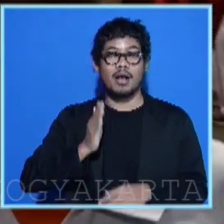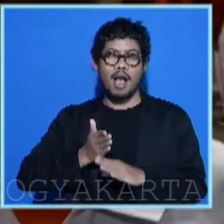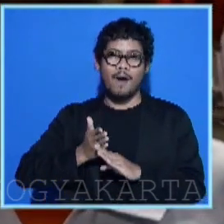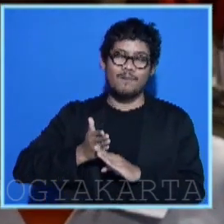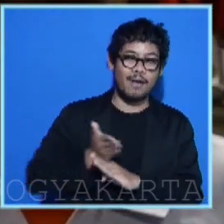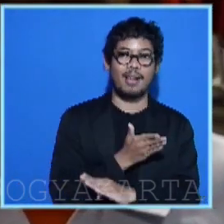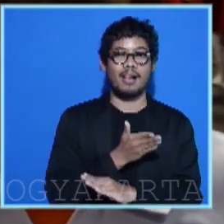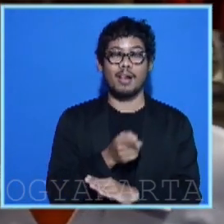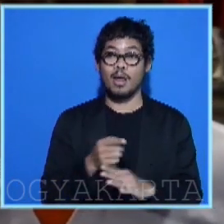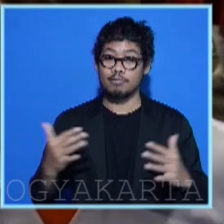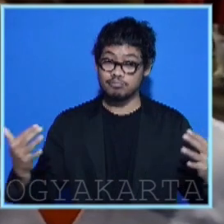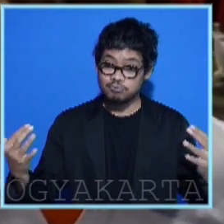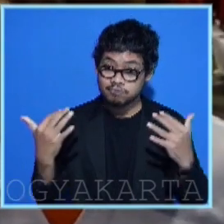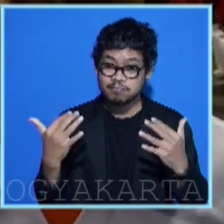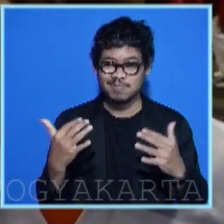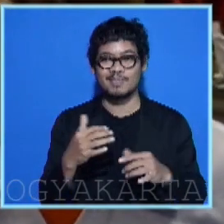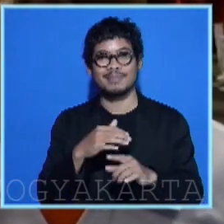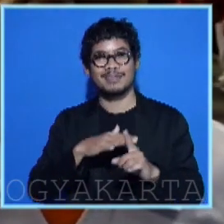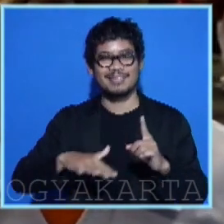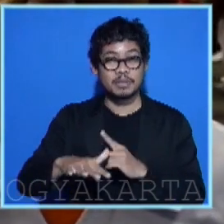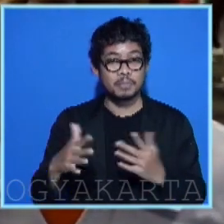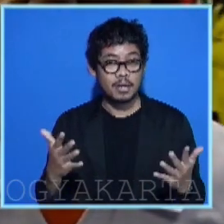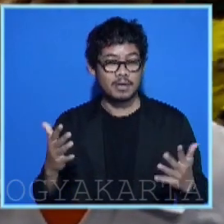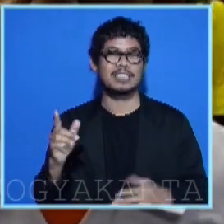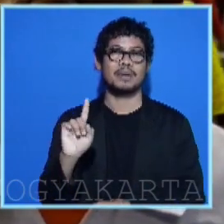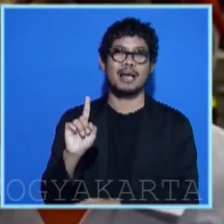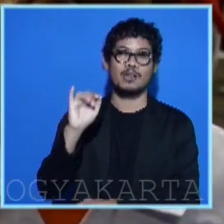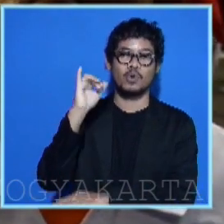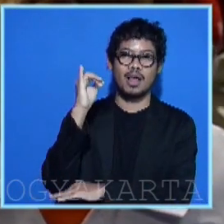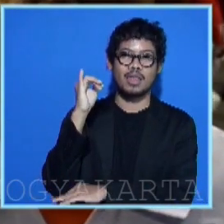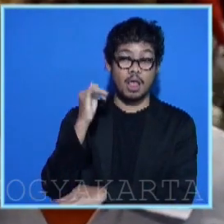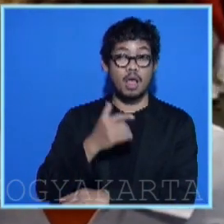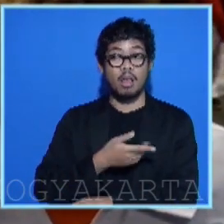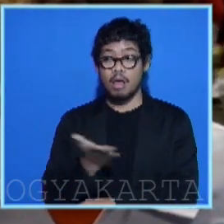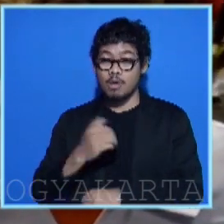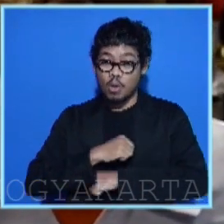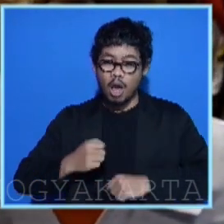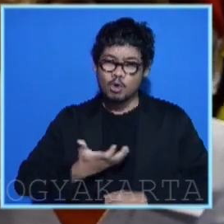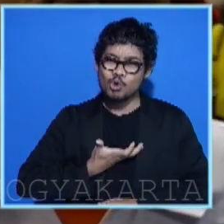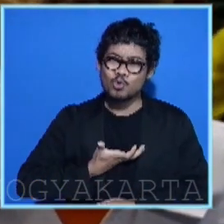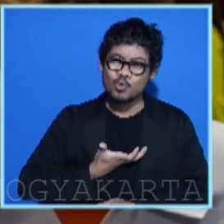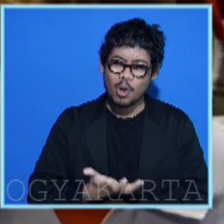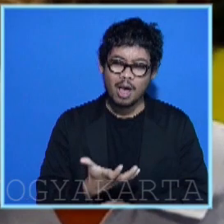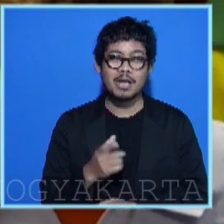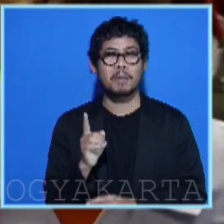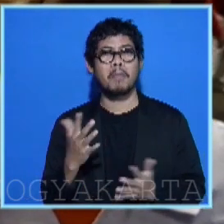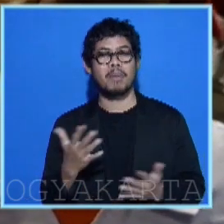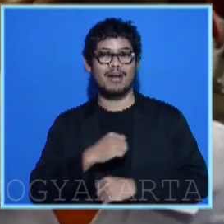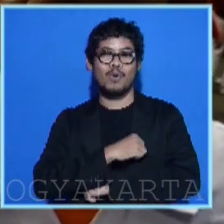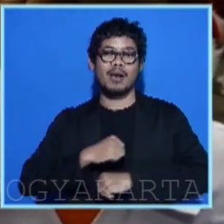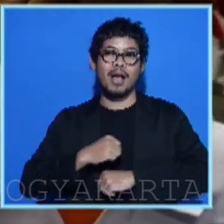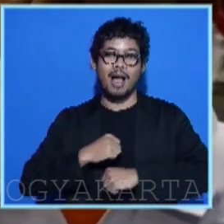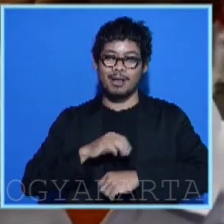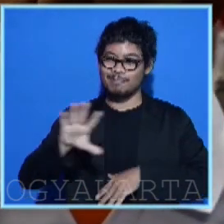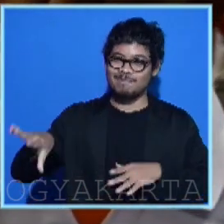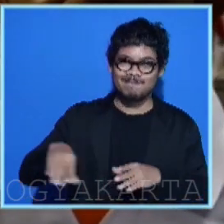mengajak masyarakat Daerah Istimewa Yogyakarta terus gemar berolahraga menjadikan olahraga sebagai bagian